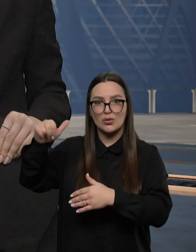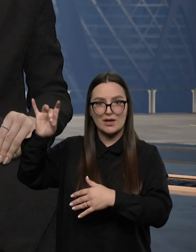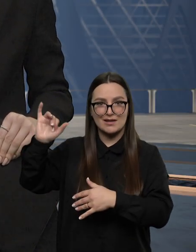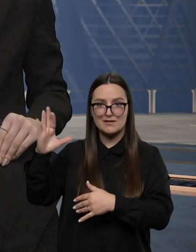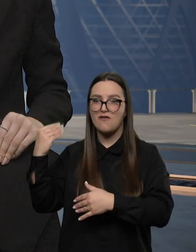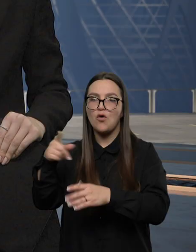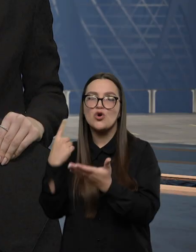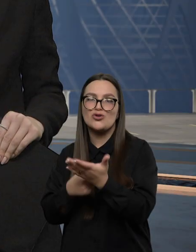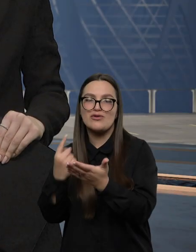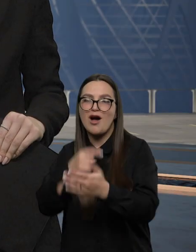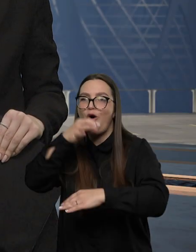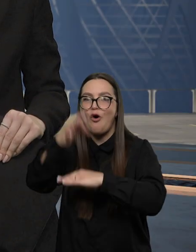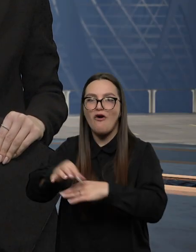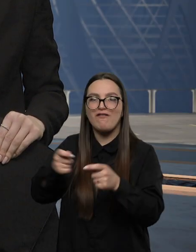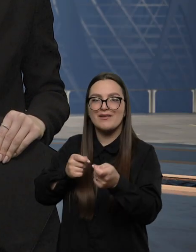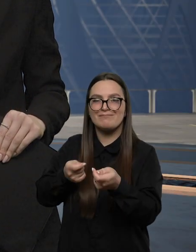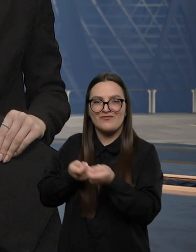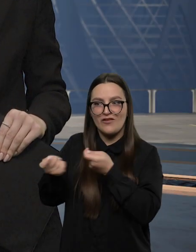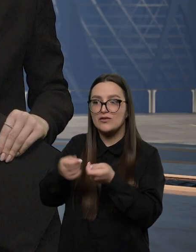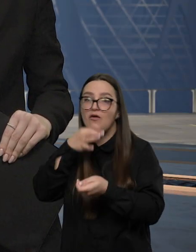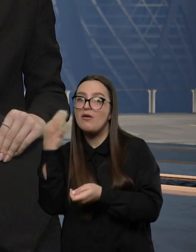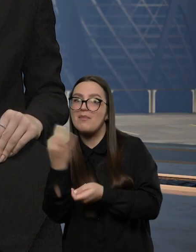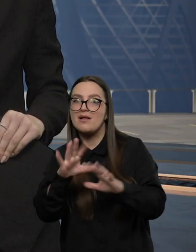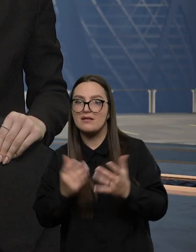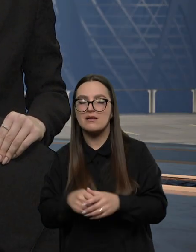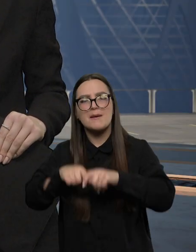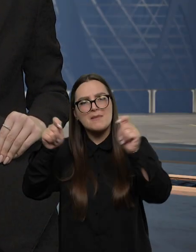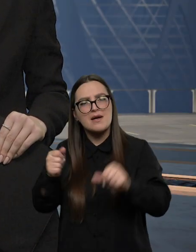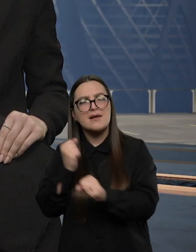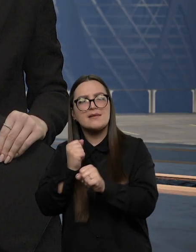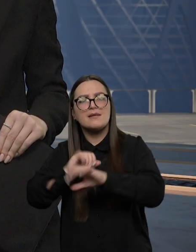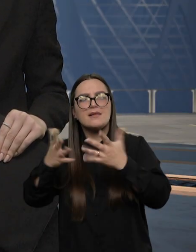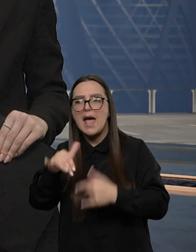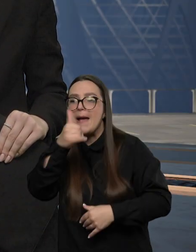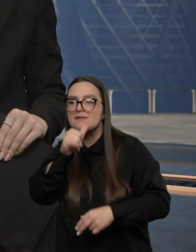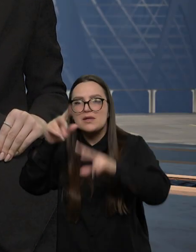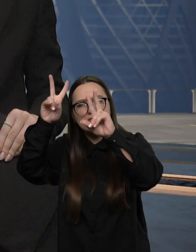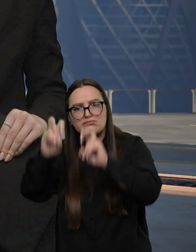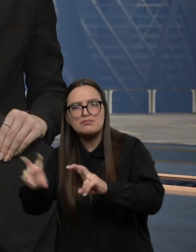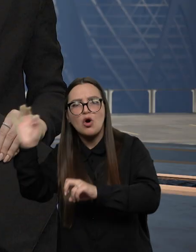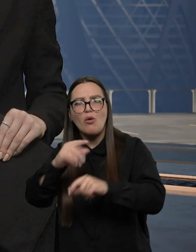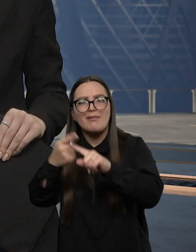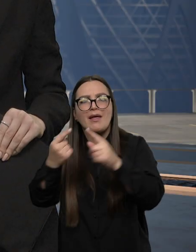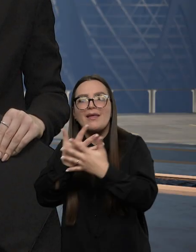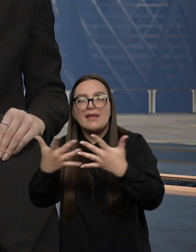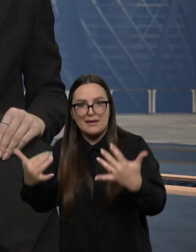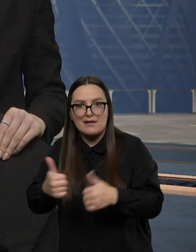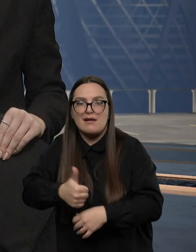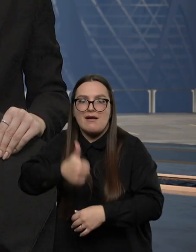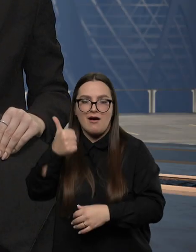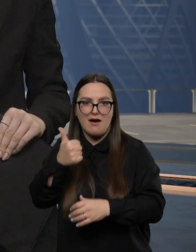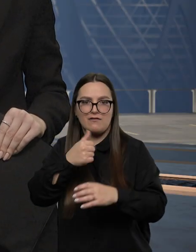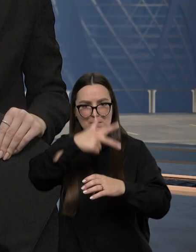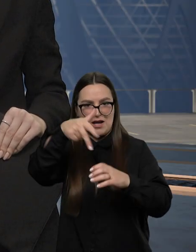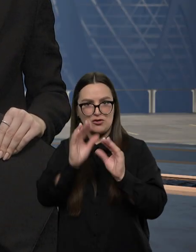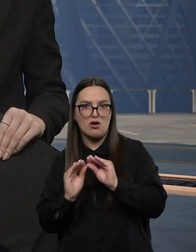žurnalo Crosslink atsakingajam redaktoriui yra pasakęs: pradėjau dirbti plėtodamas eksperimentus su įranga, kuri turėjo būti instaliuota